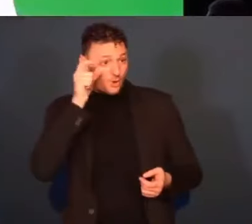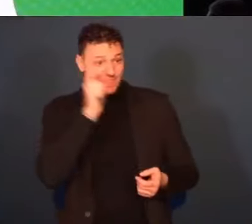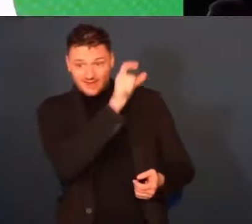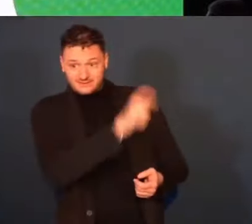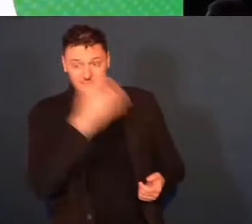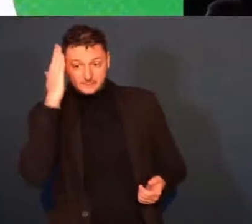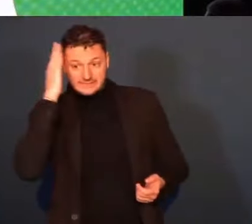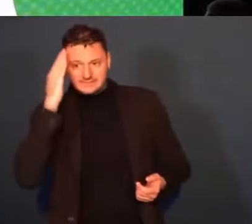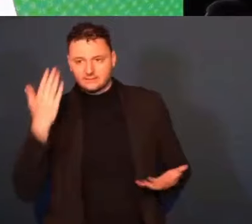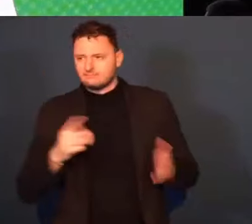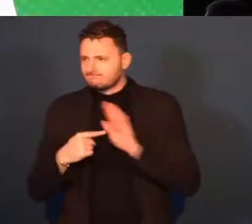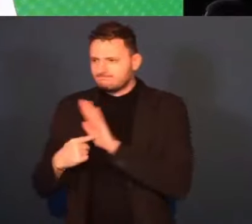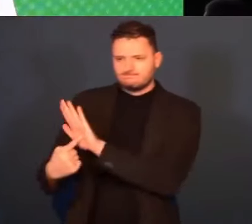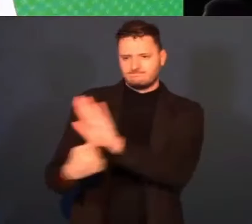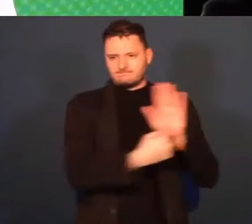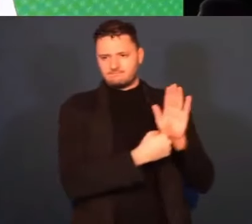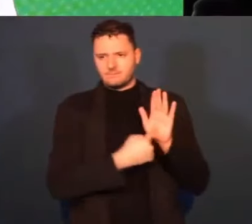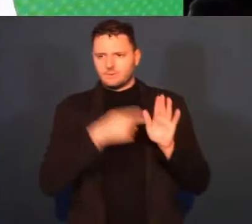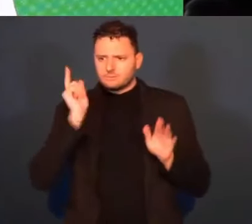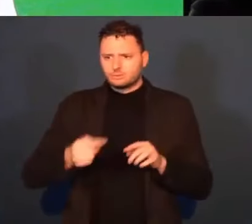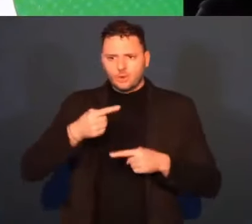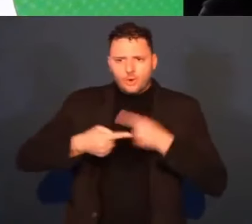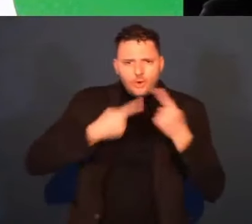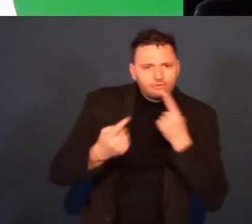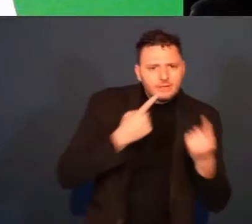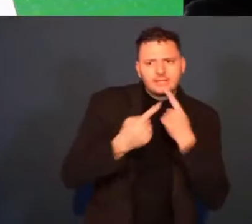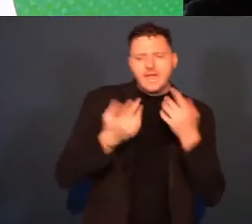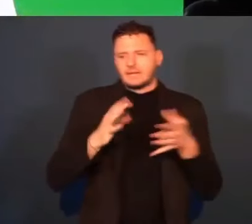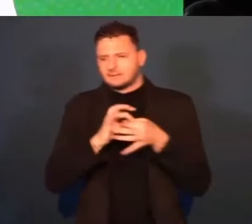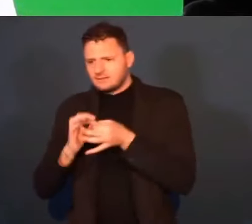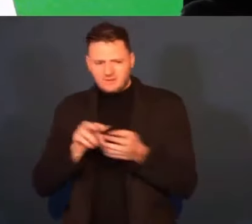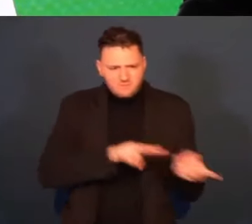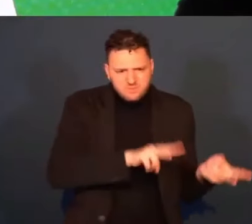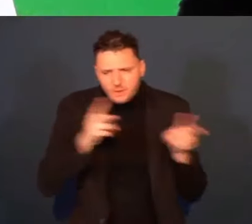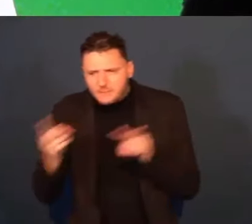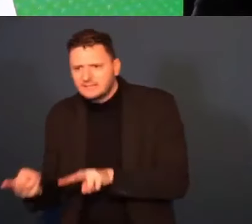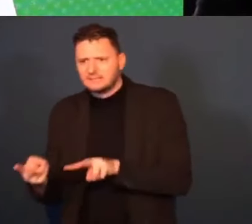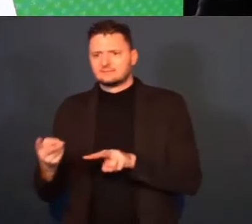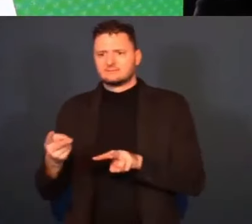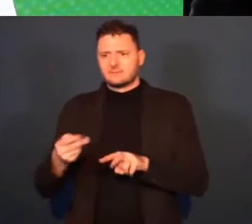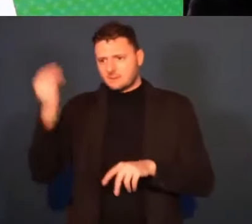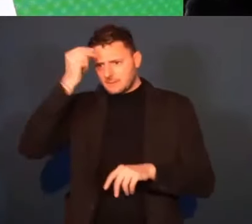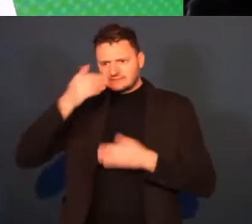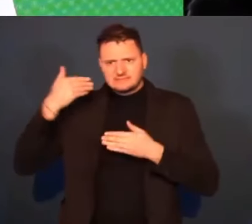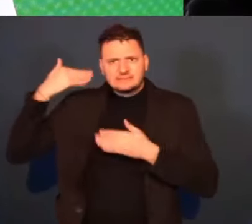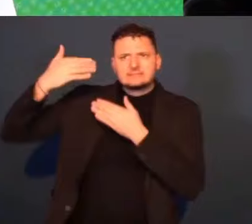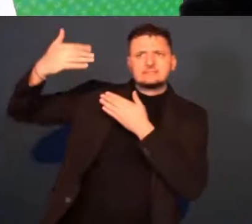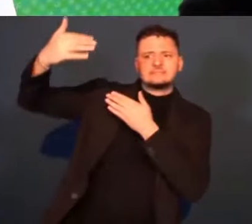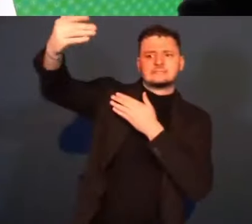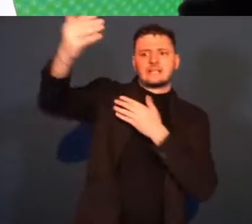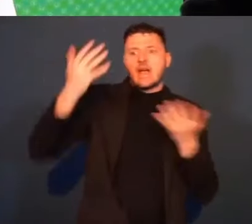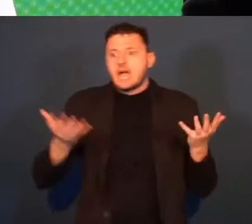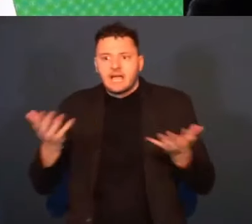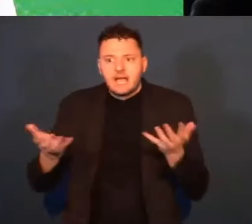просто можем да говорим за промяната, не можем да говорим за това, докъде трябва да стигне България, но можем да го направим,